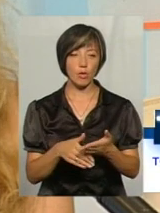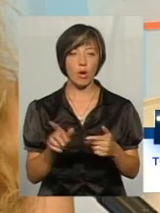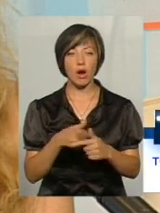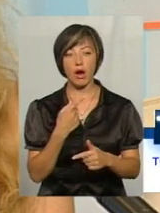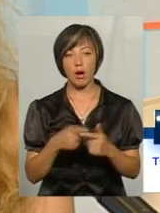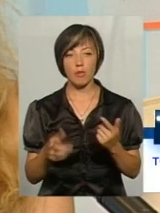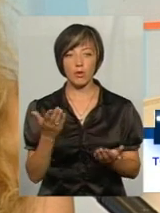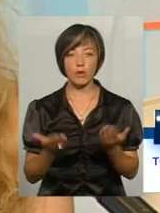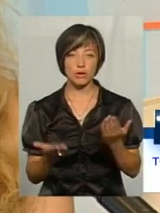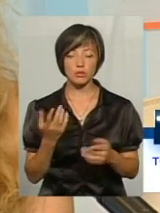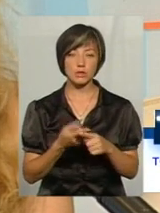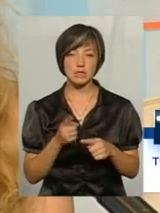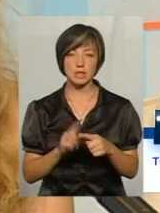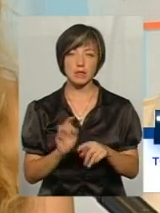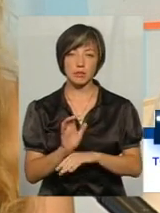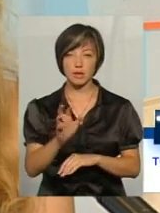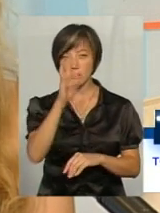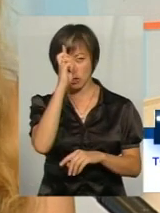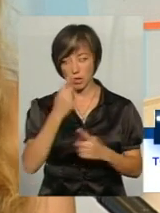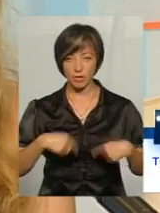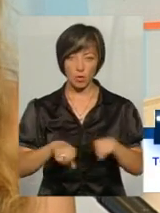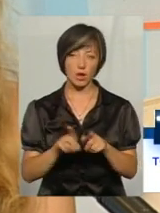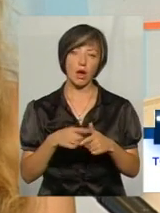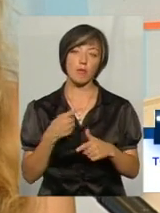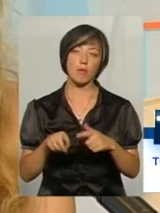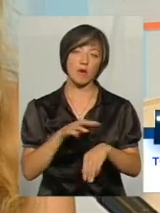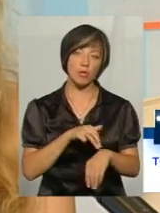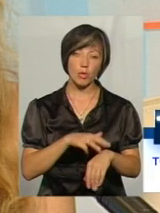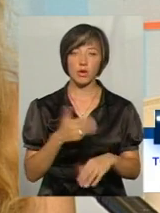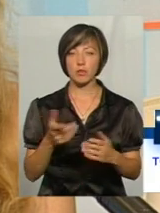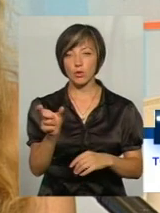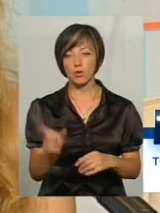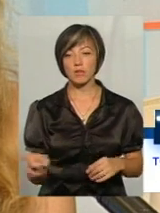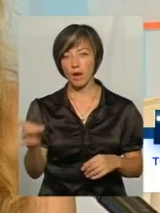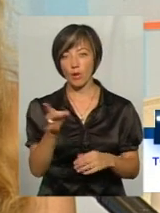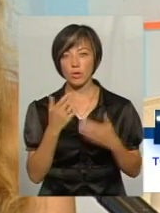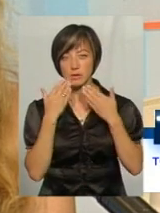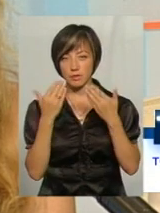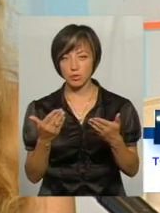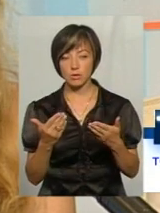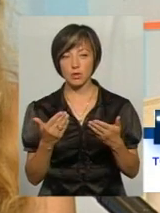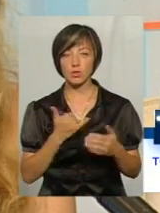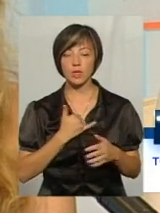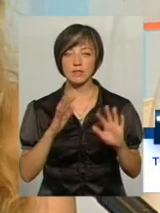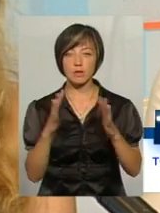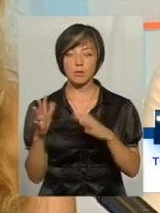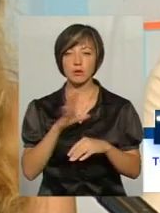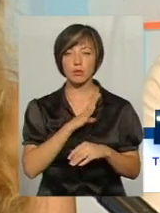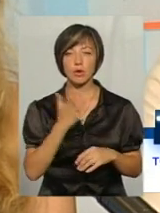ж, якщо це направляють якісь державні органи або правоохоронні, якщо людина десь в районі звернулася. У нас випадки були,